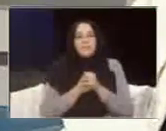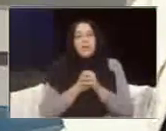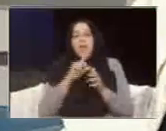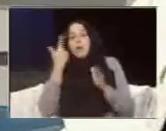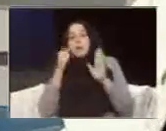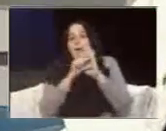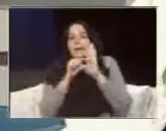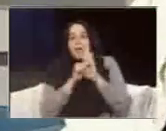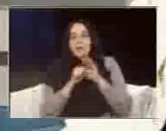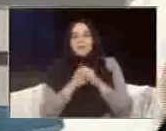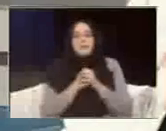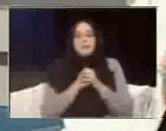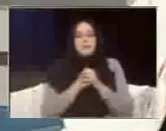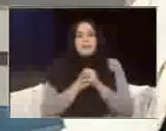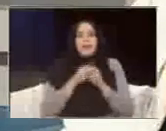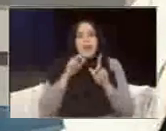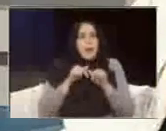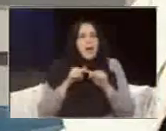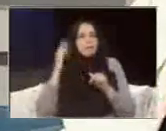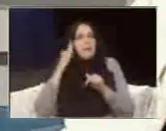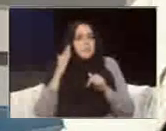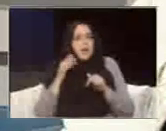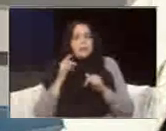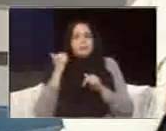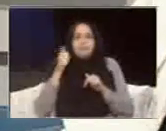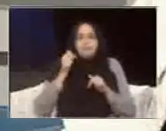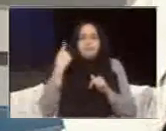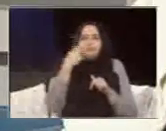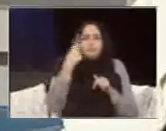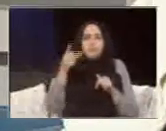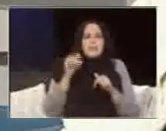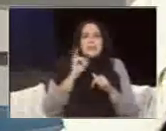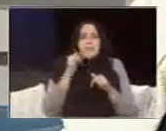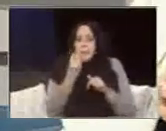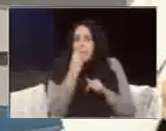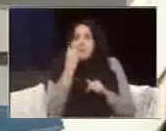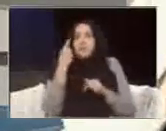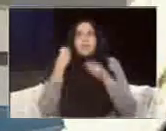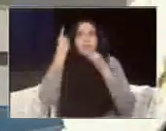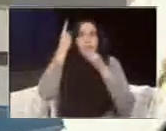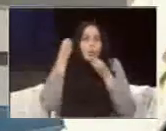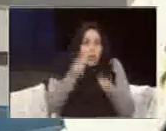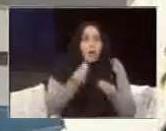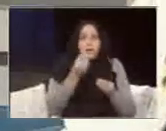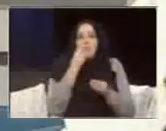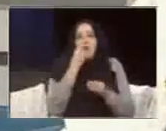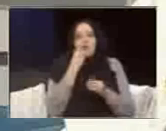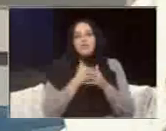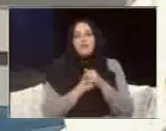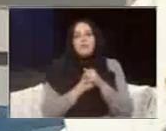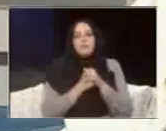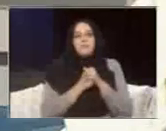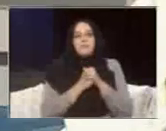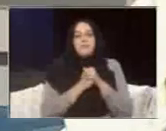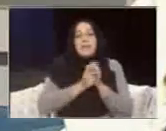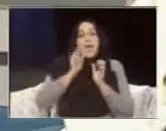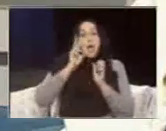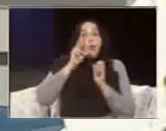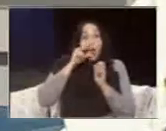أخرى وكأي من دابة لا تحمل رزقها الله يرزقها وإياكم. إذن كما نربط